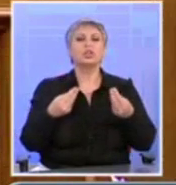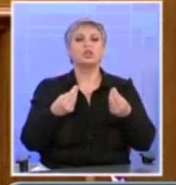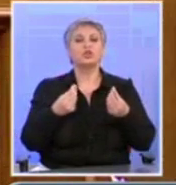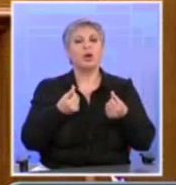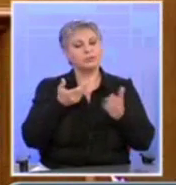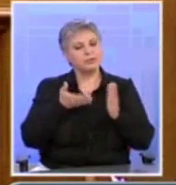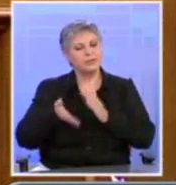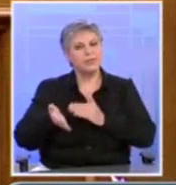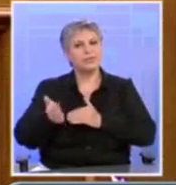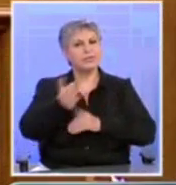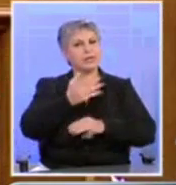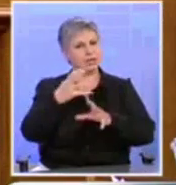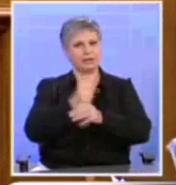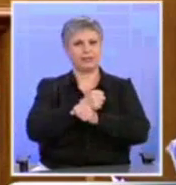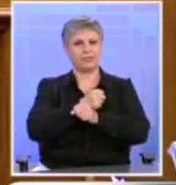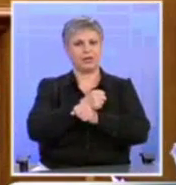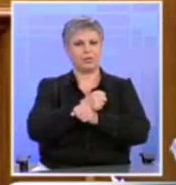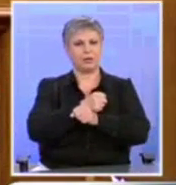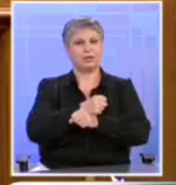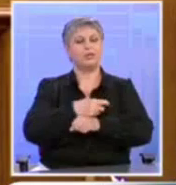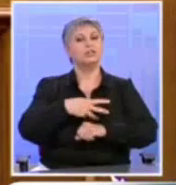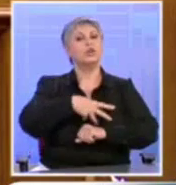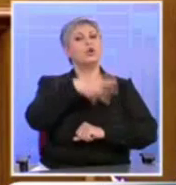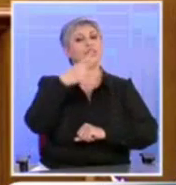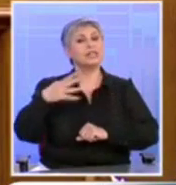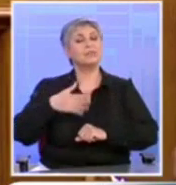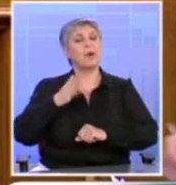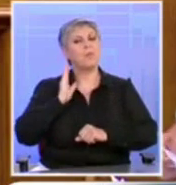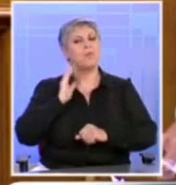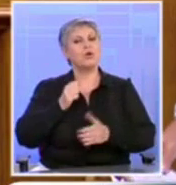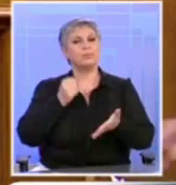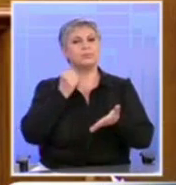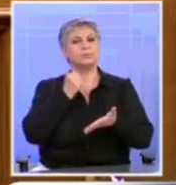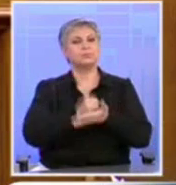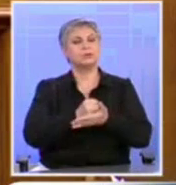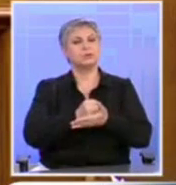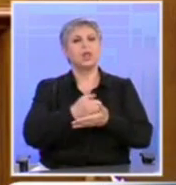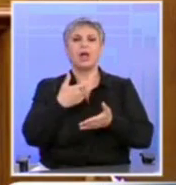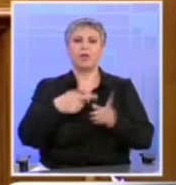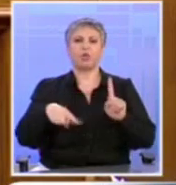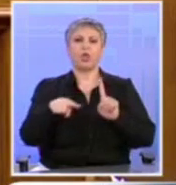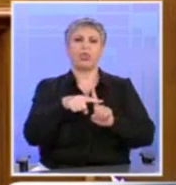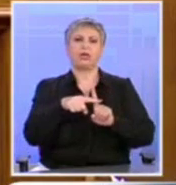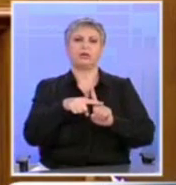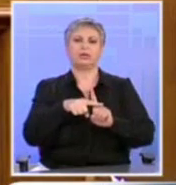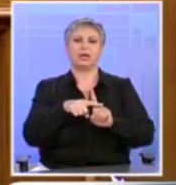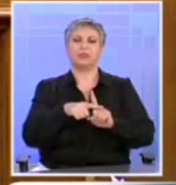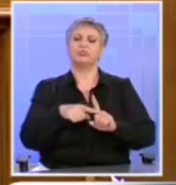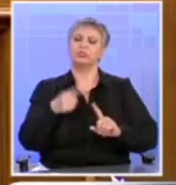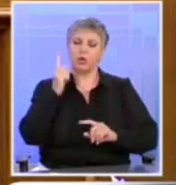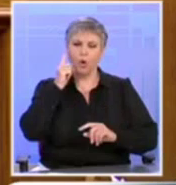Μπορεί ο ΣΥΡΙΖΑ λοιπόν να σφραγίσει την εποχή του θετικά. Νομίζω ότι μπορεί.